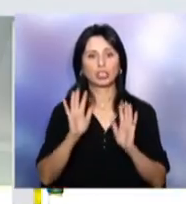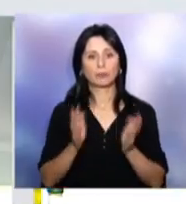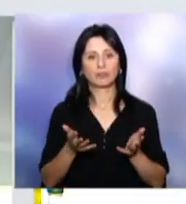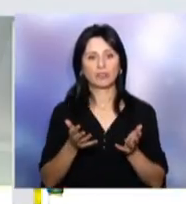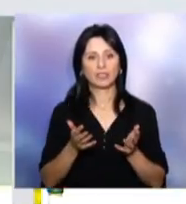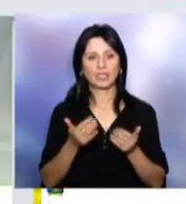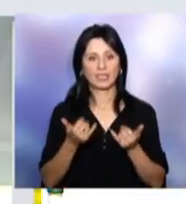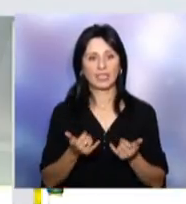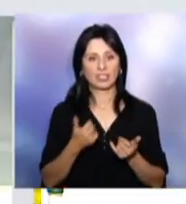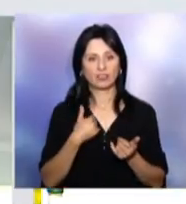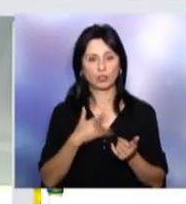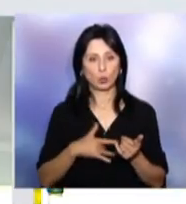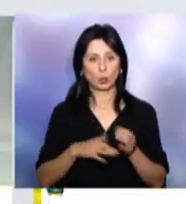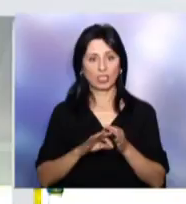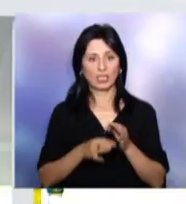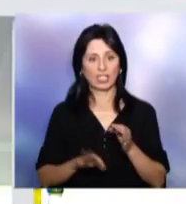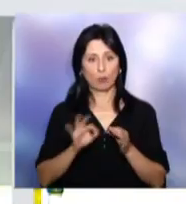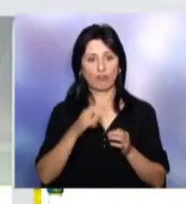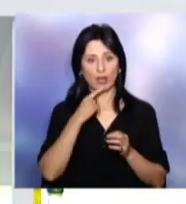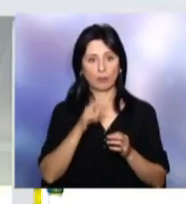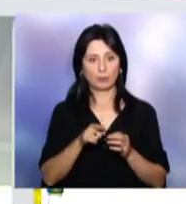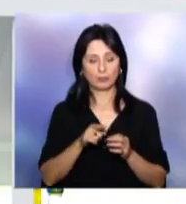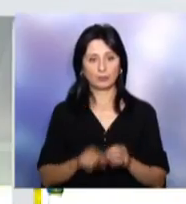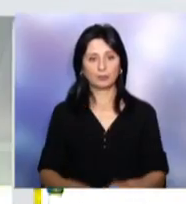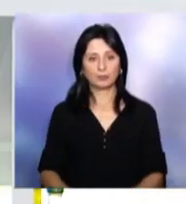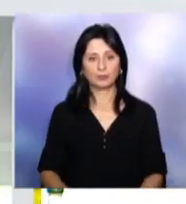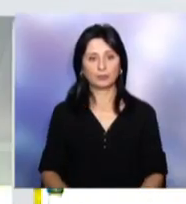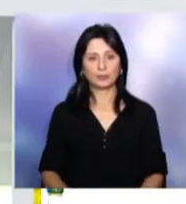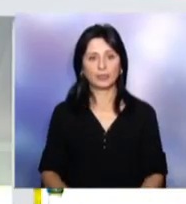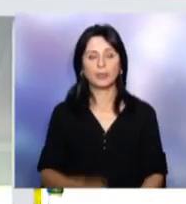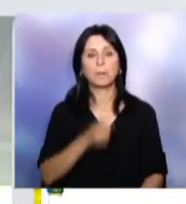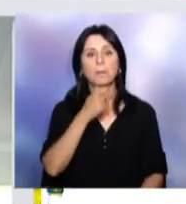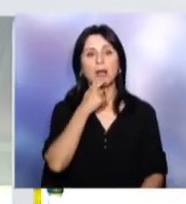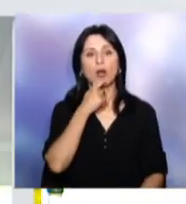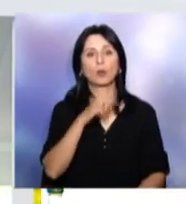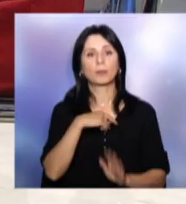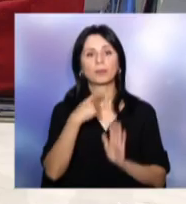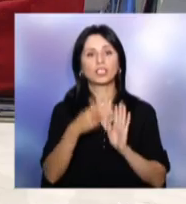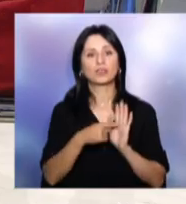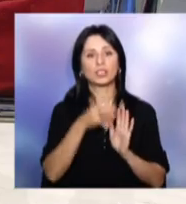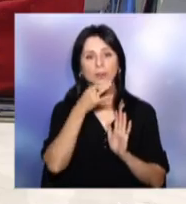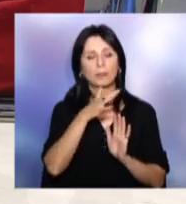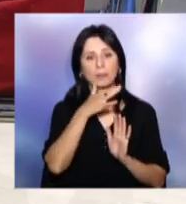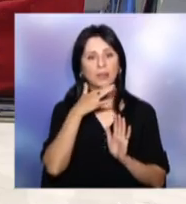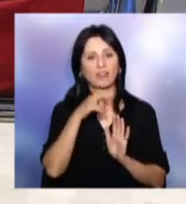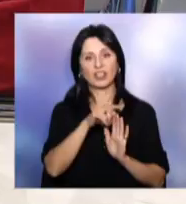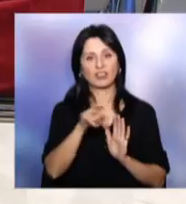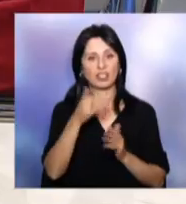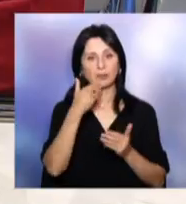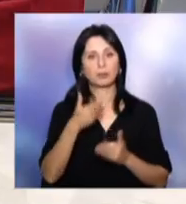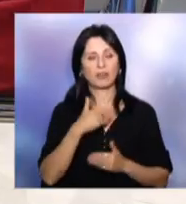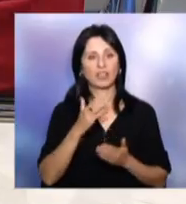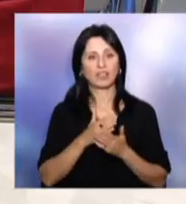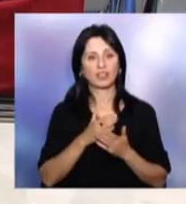შემთხვევით, რაკი დღეს ჩვენ კუჭ-ნაწლავის ტრაქზე ვსაუბრობდით, მაყურებლის კითხვას უპასუხო. ძალიან ბევრი თქვენგანი